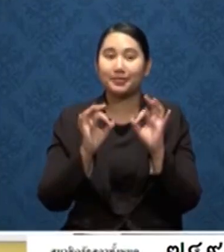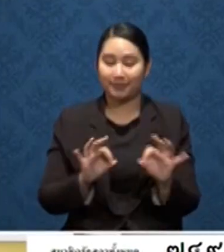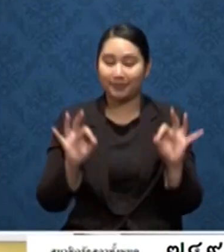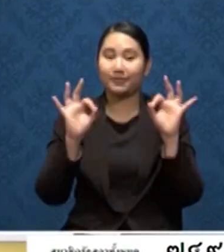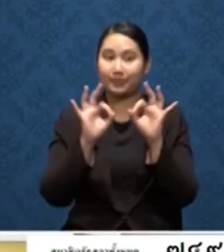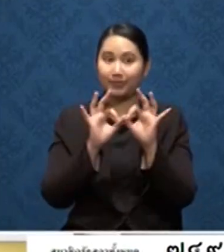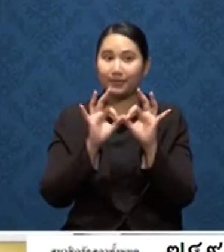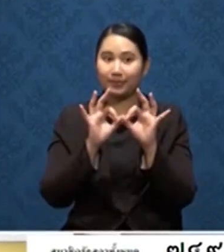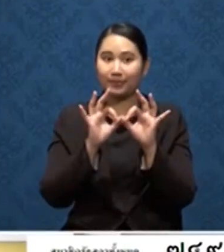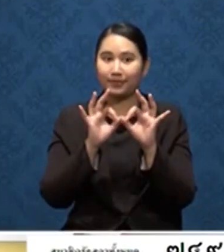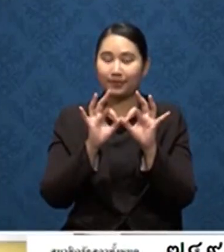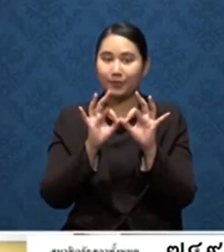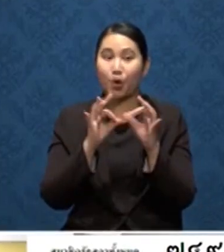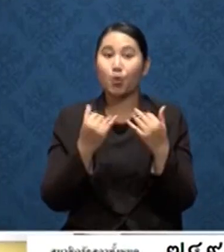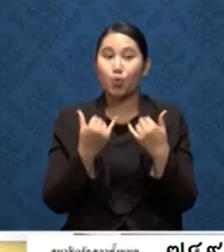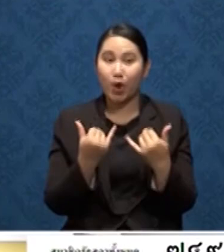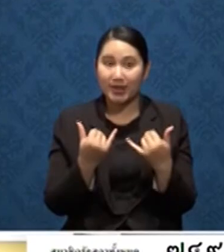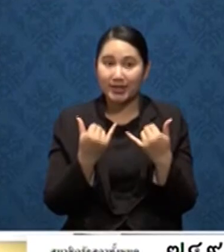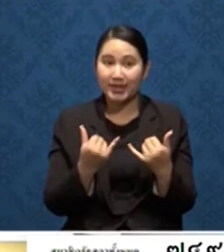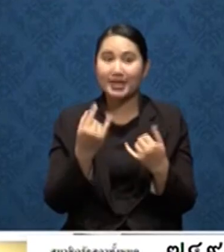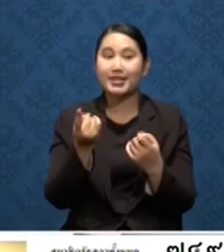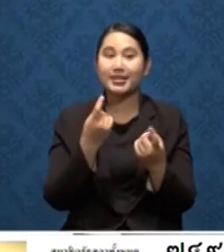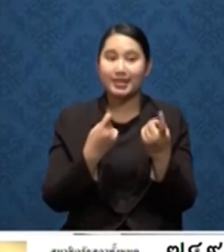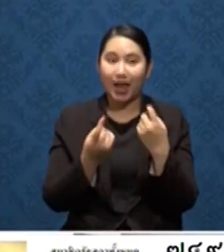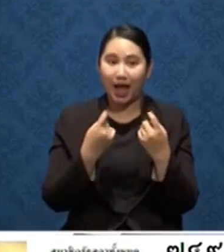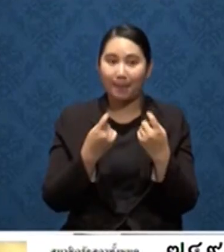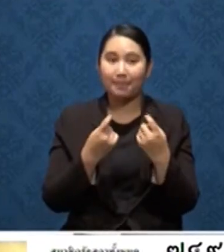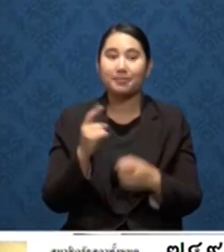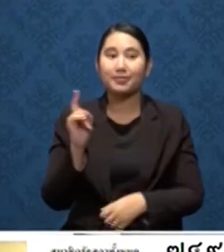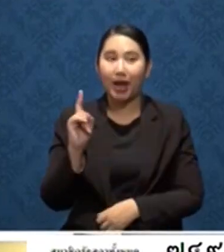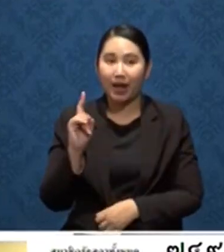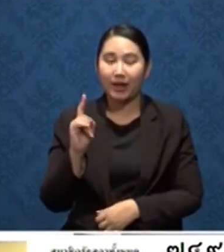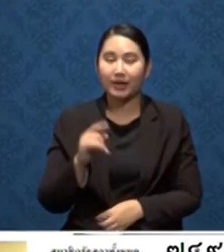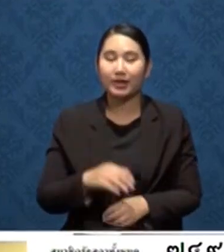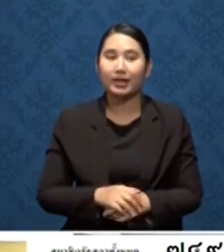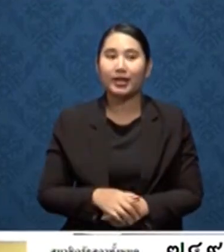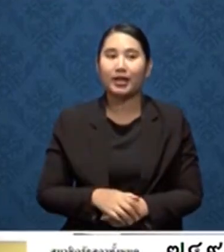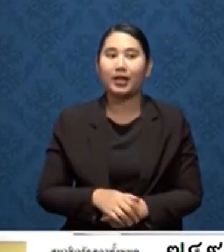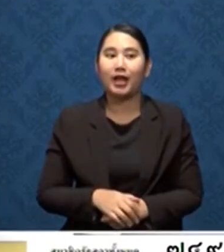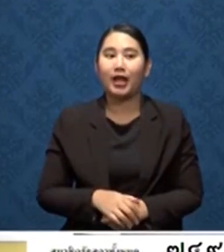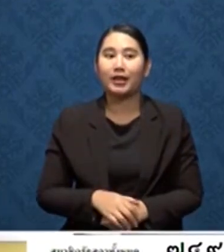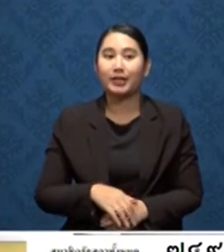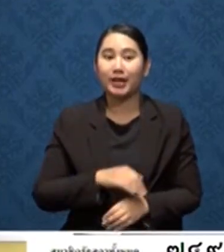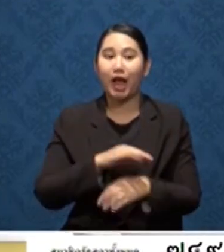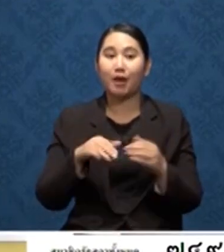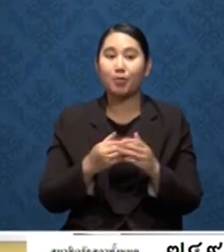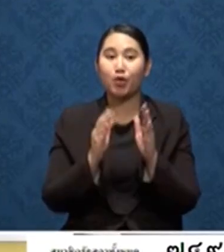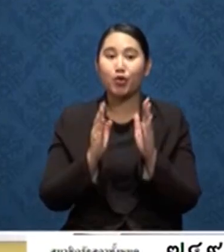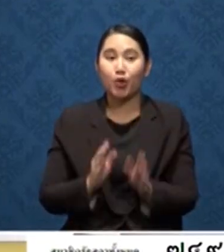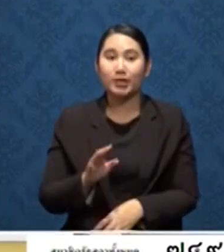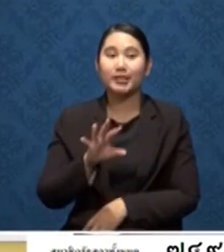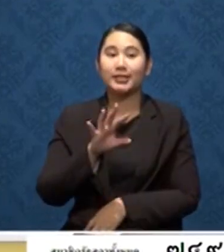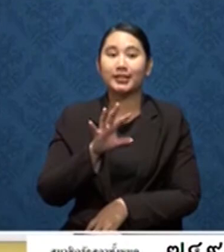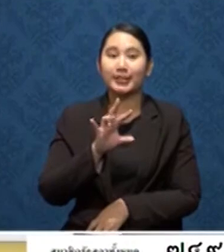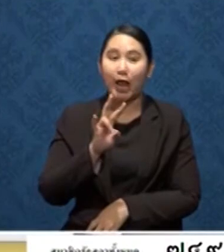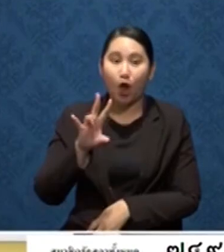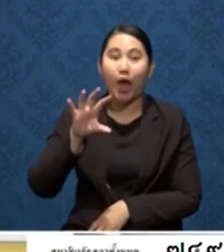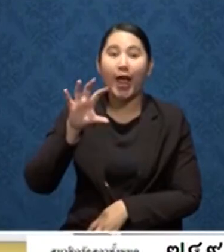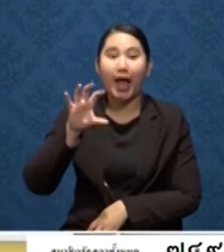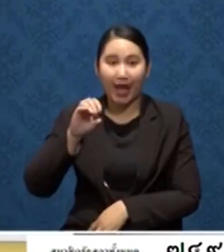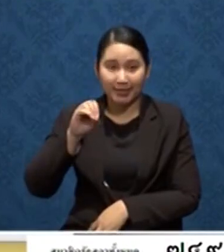รัฐสภามากที่สุดในวันนี้ไม่ใช่คำถามว่าพวกเราจะ 150คนนั้นมีความคิดเห็นอย่างไร